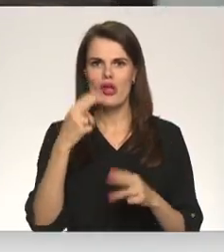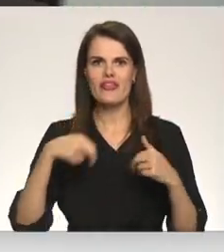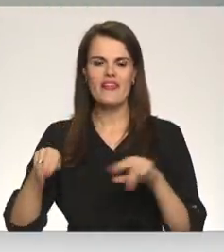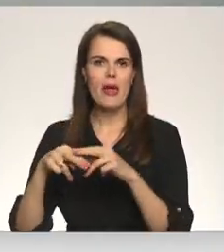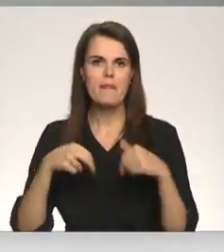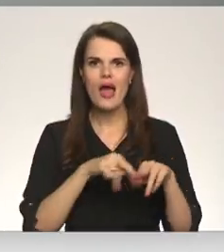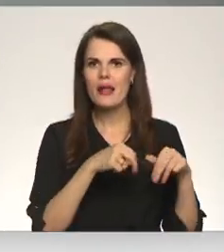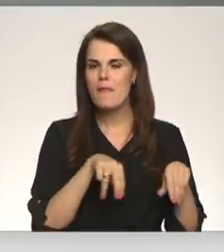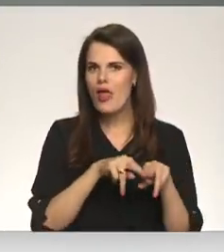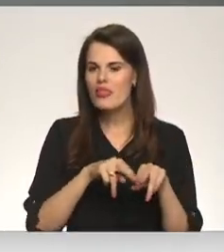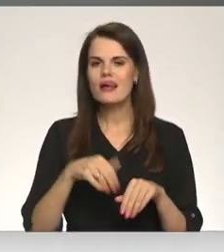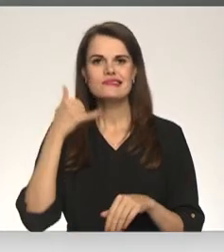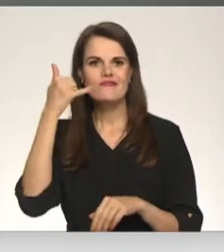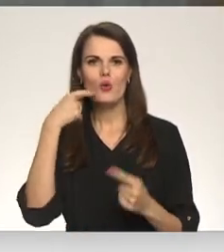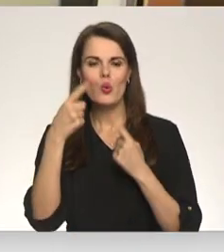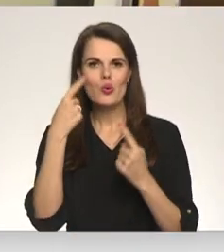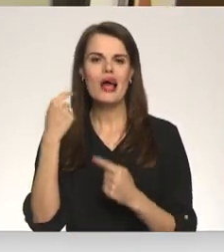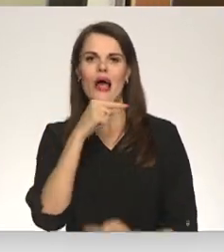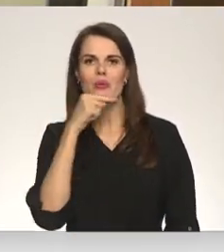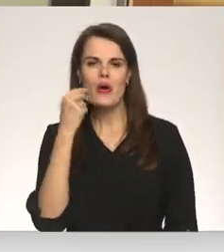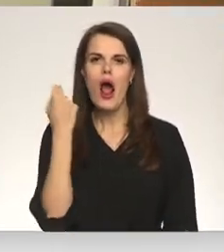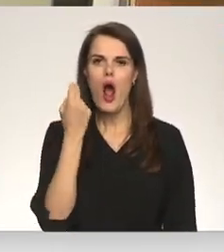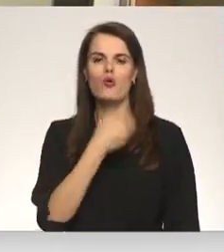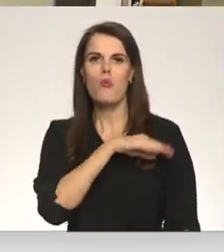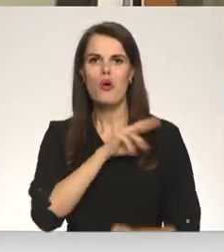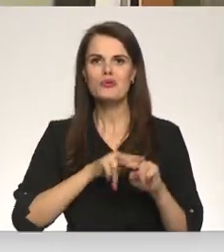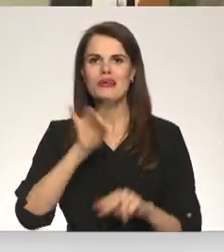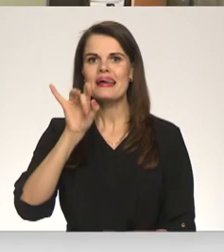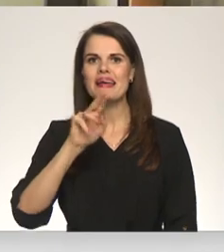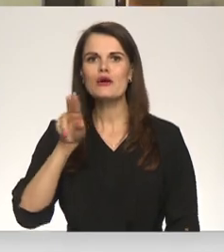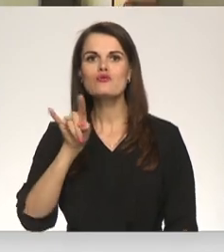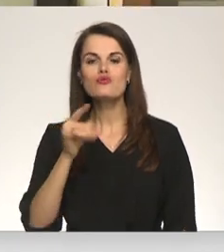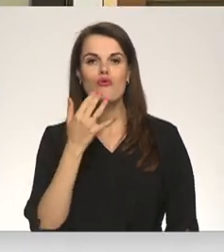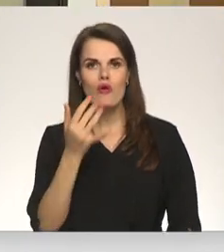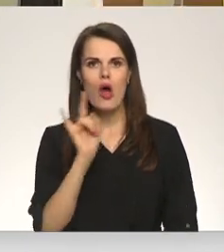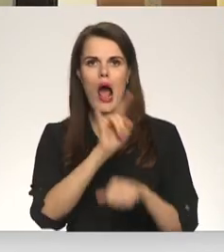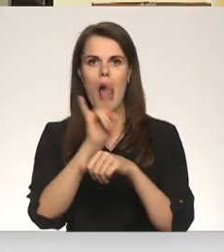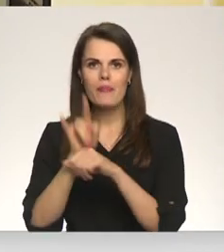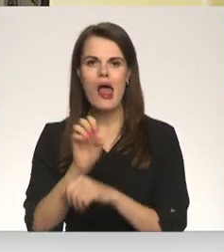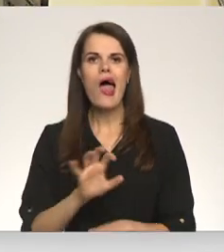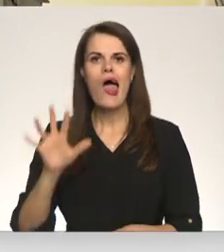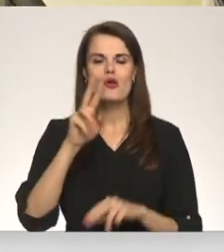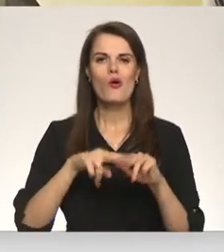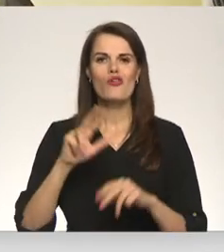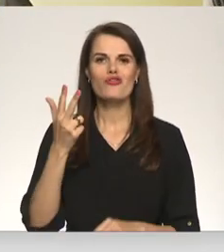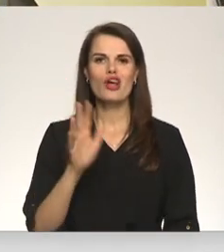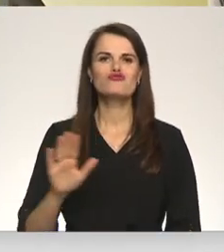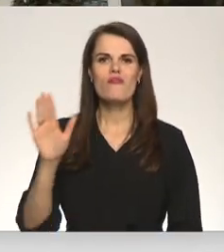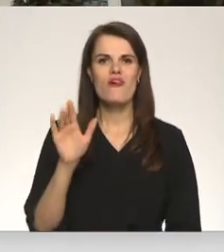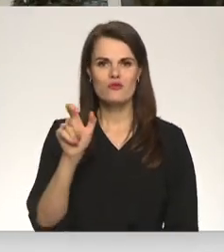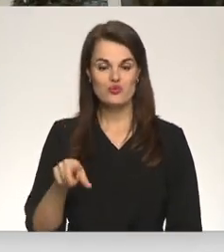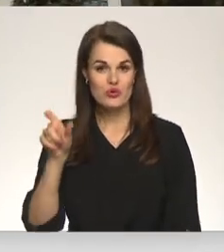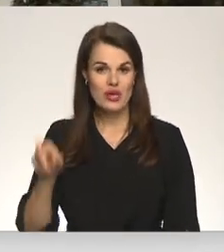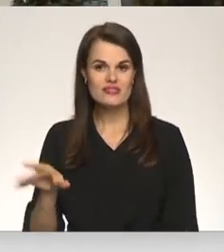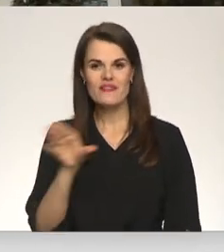departamenti. Zvanītāji runāja krievu, angļu, poļu un hindu valodās. Apkrāpti bija Eiropas un trešo valstu iedzīvotāji.